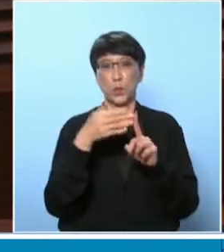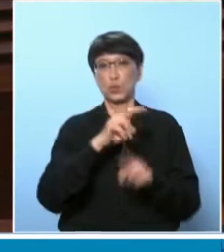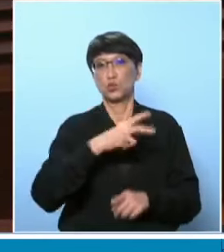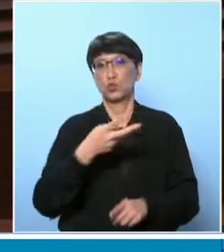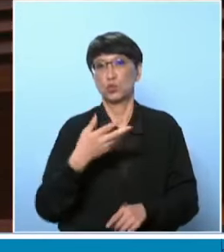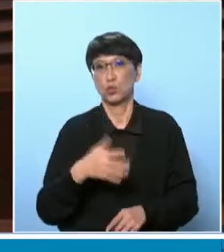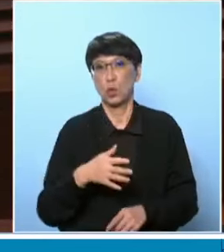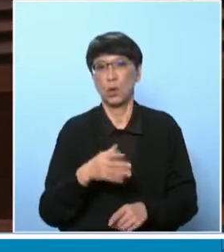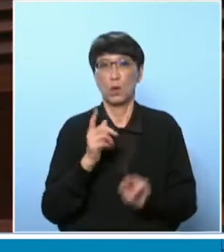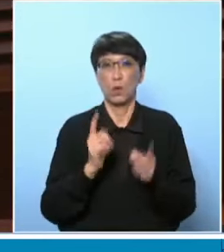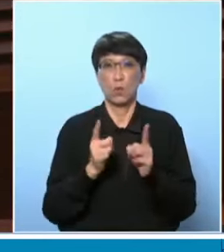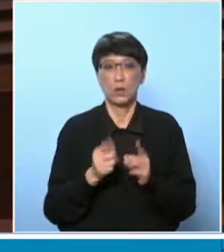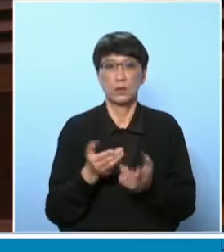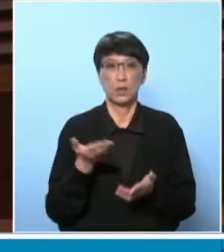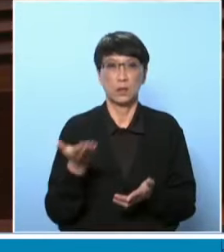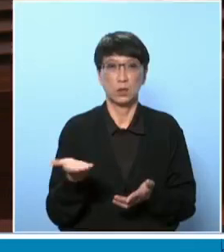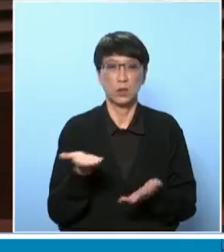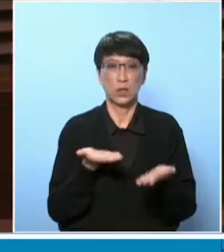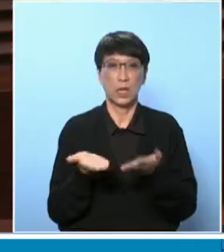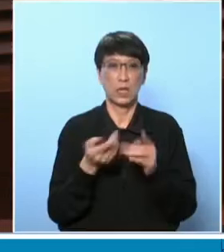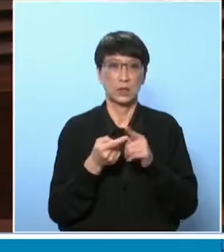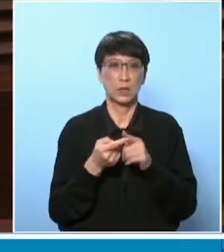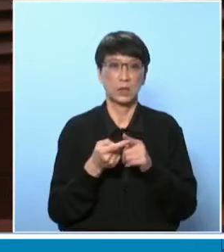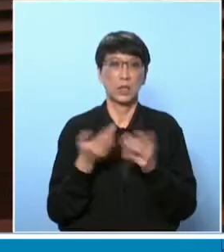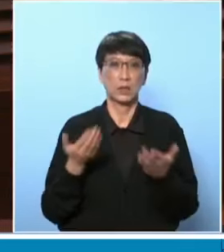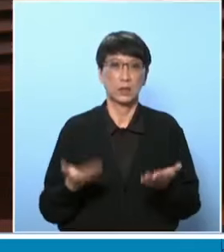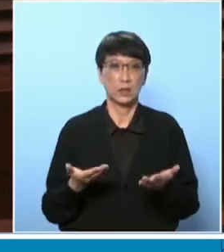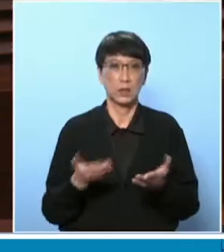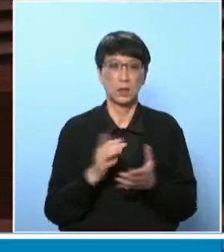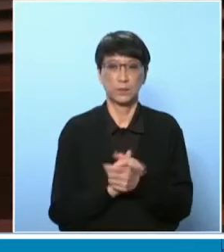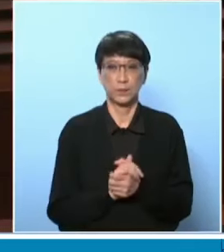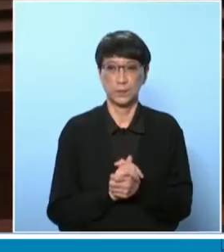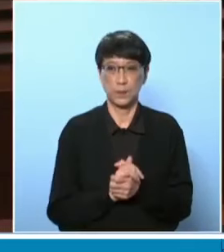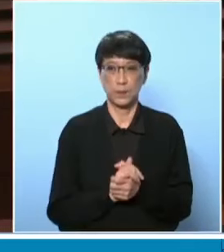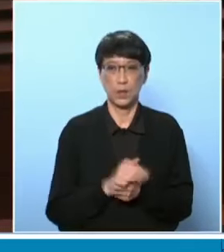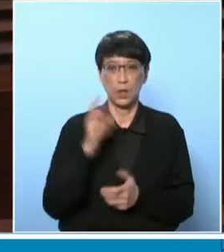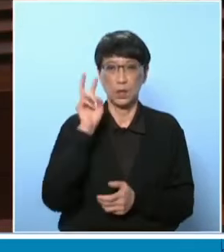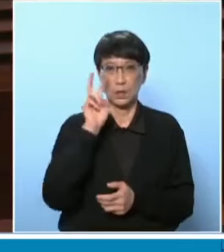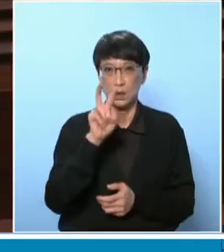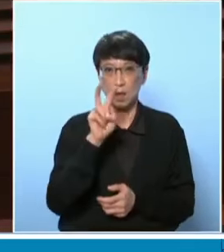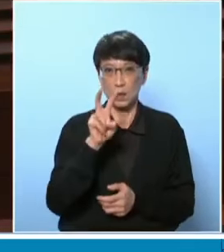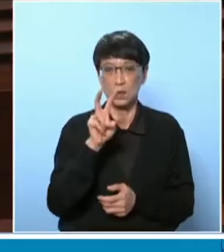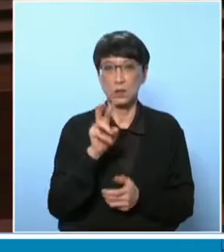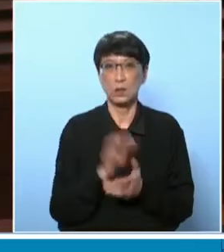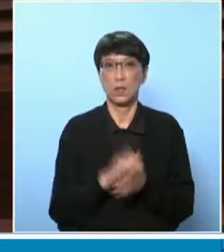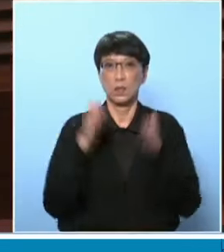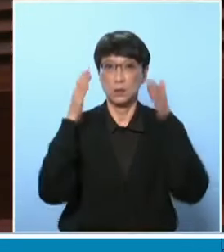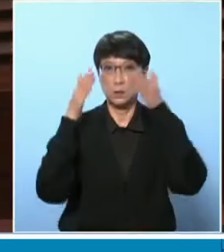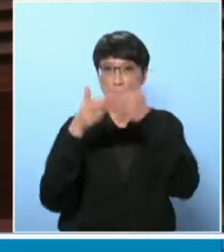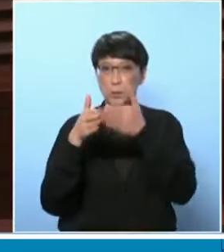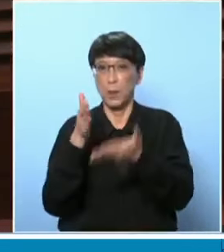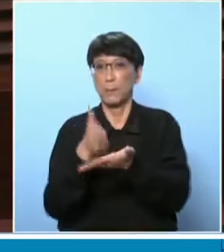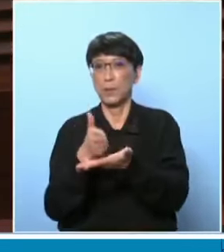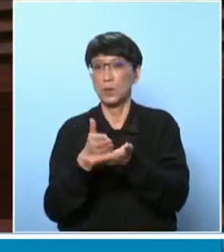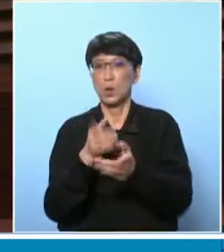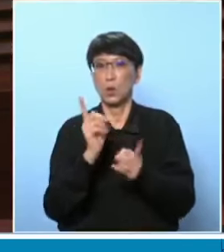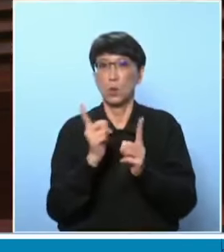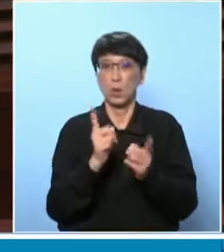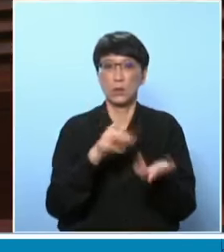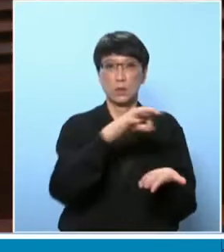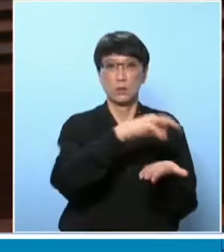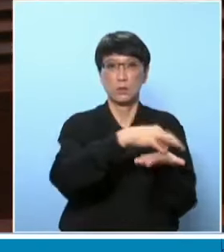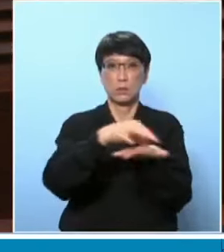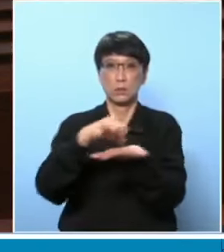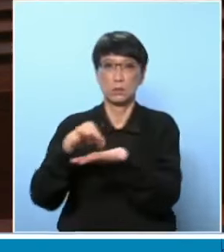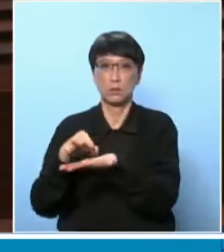轉變，或者佢哋而家比較更加即係想睇嘅嘢唔係咁集中，而係去到可能唔同嘅景